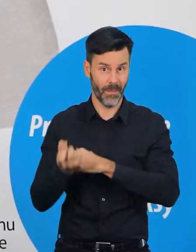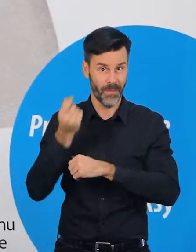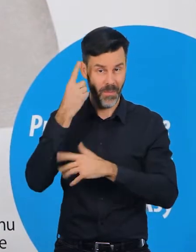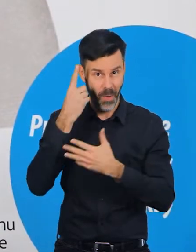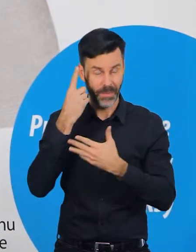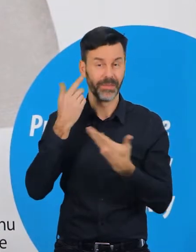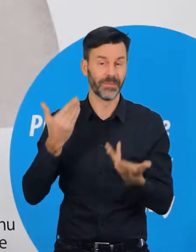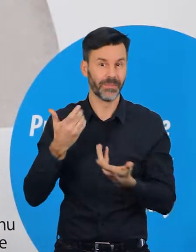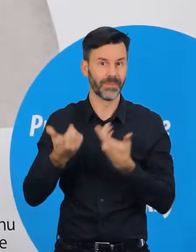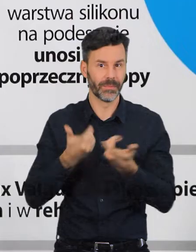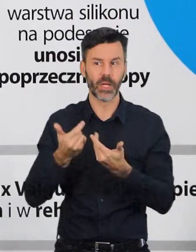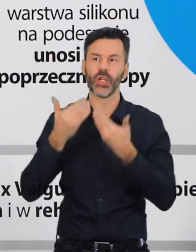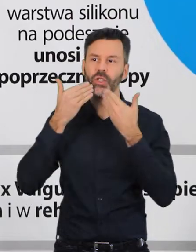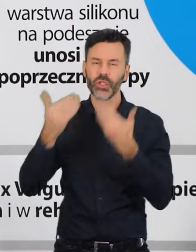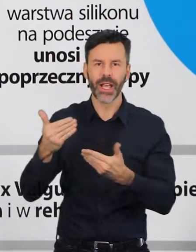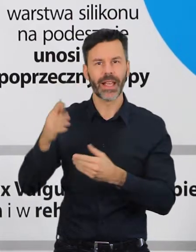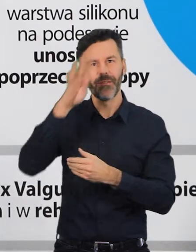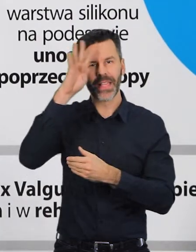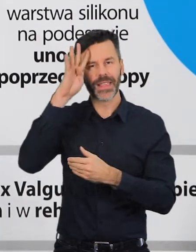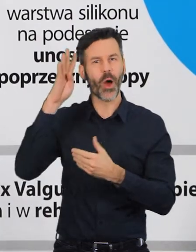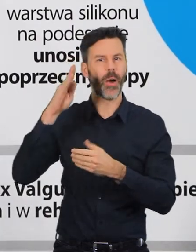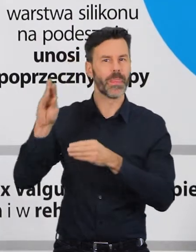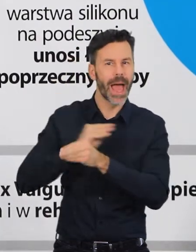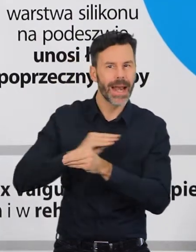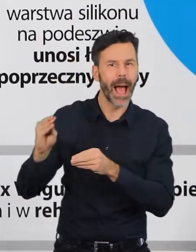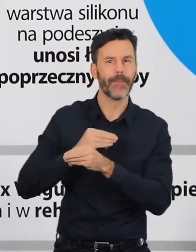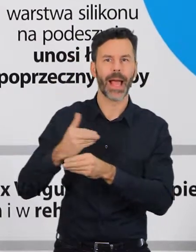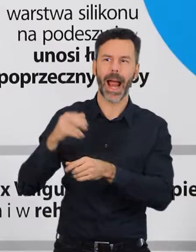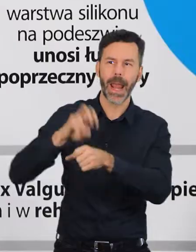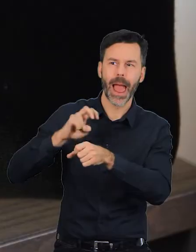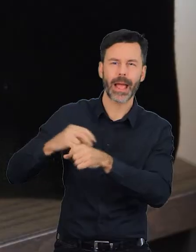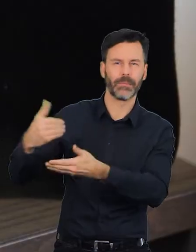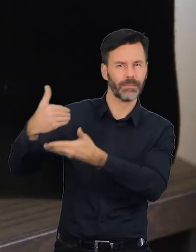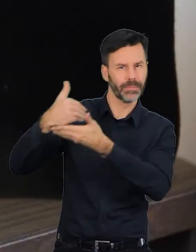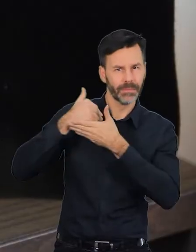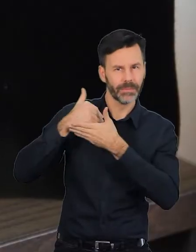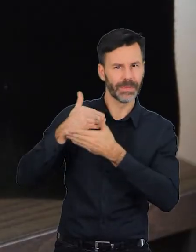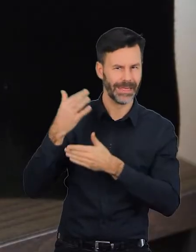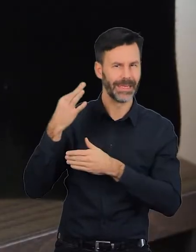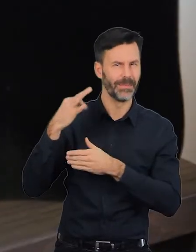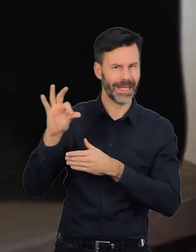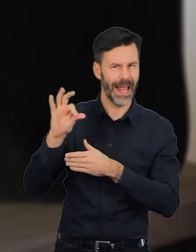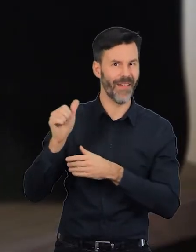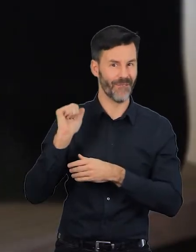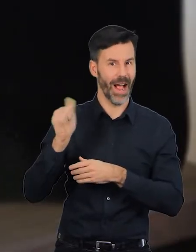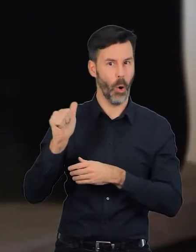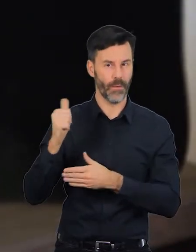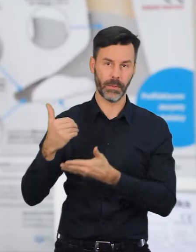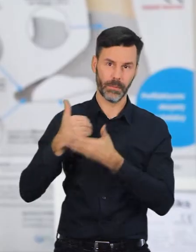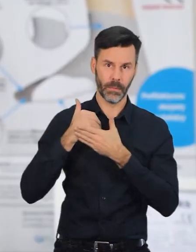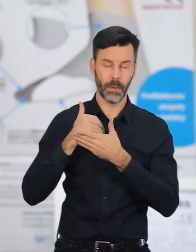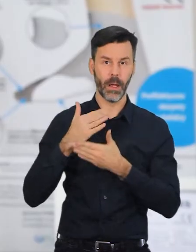przy pomocy fizjoterapeutów oraz lekarzy, specjalistów. Nawet